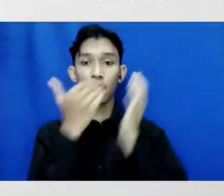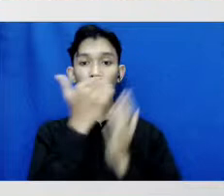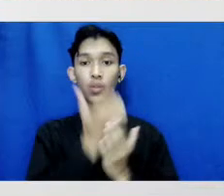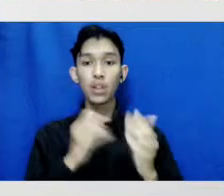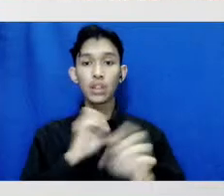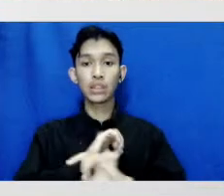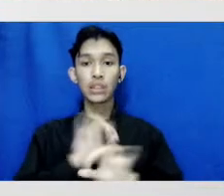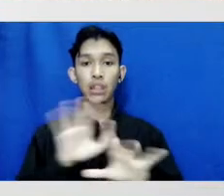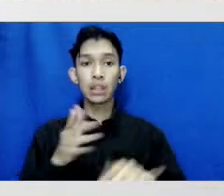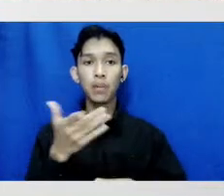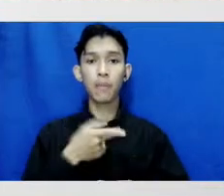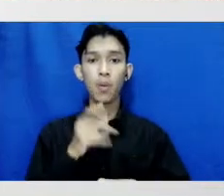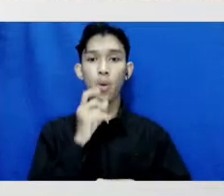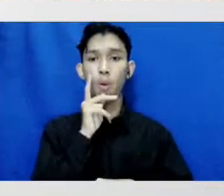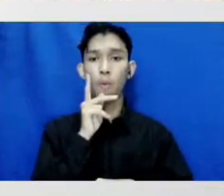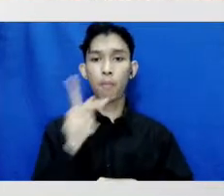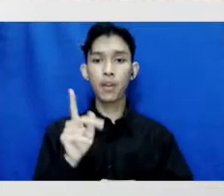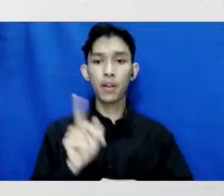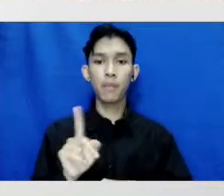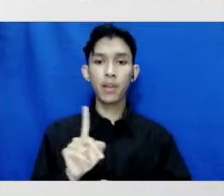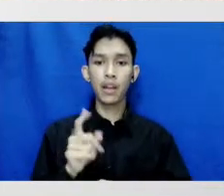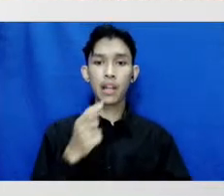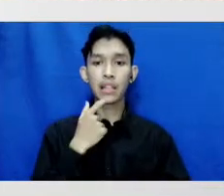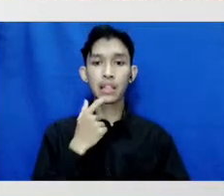mereka mau comply kemana terkait